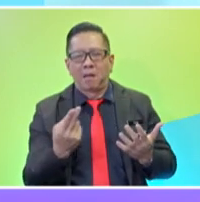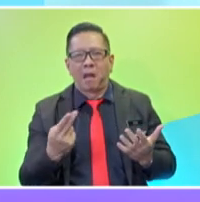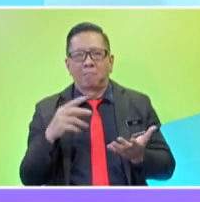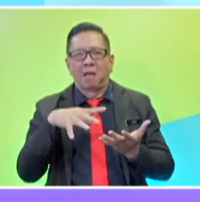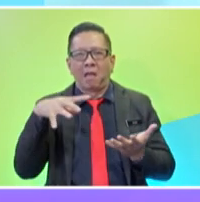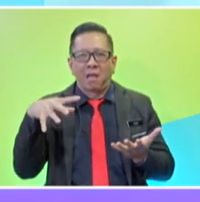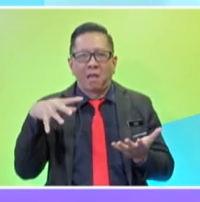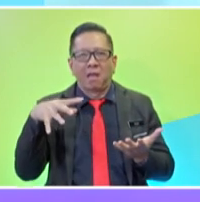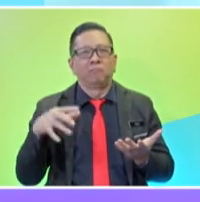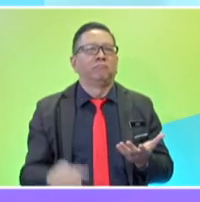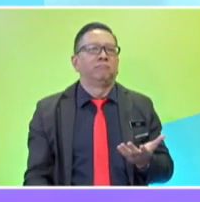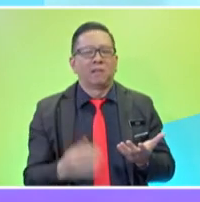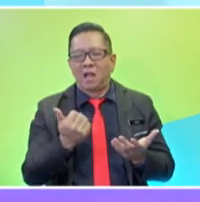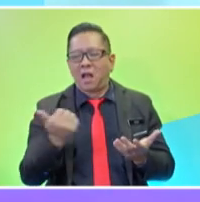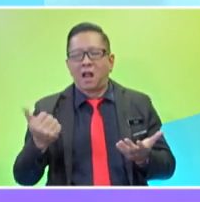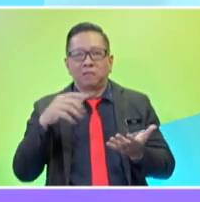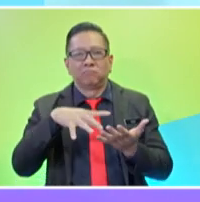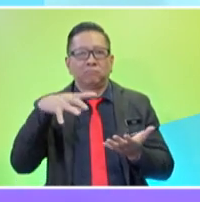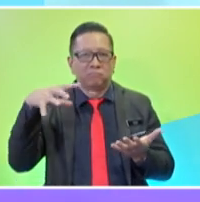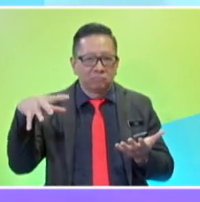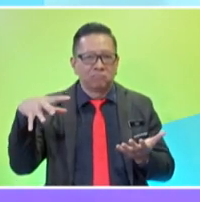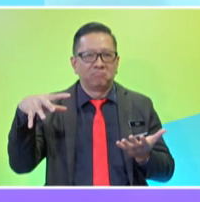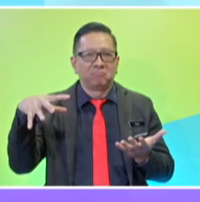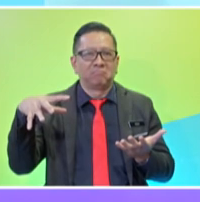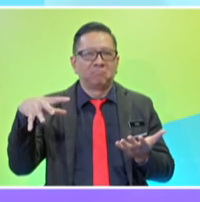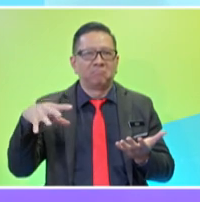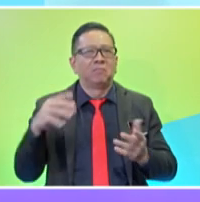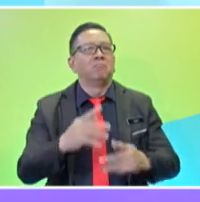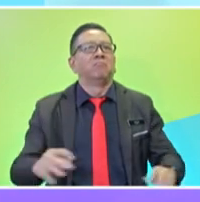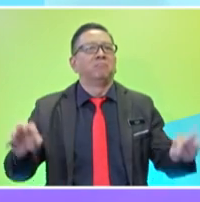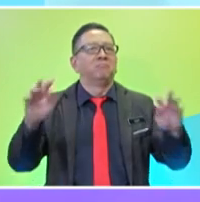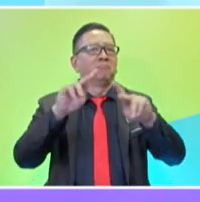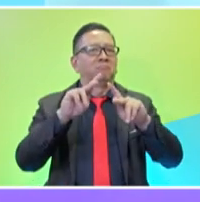ya bahan-bahan yang susah nak dapat ya jadi dipeluk